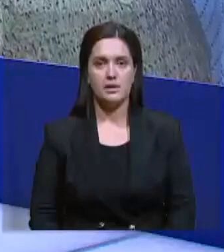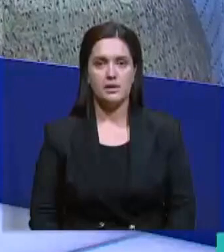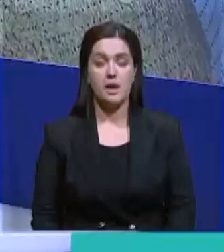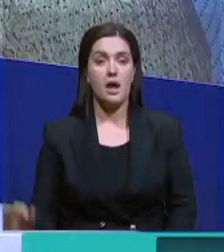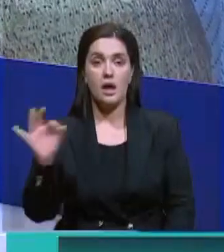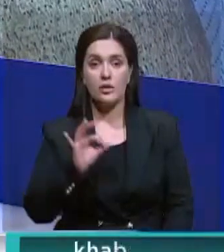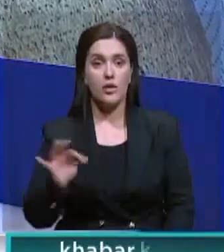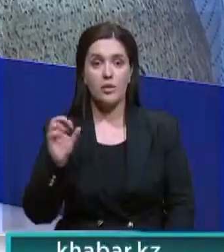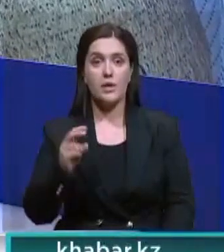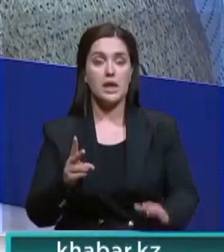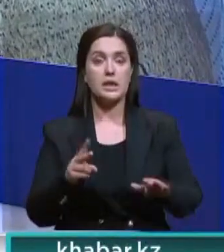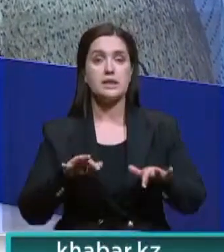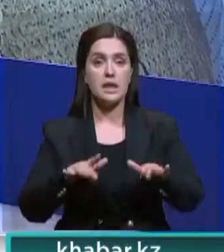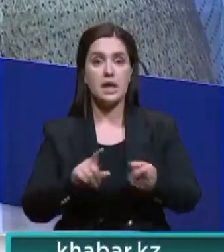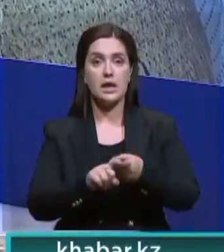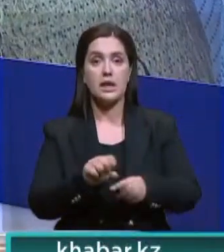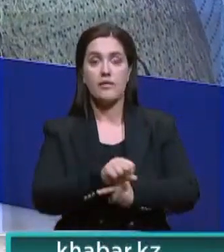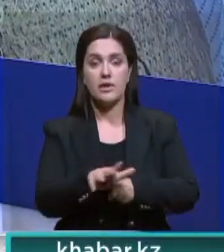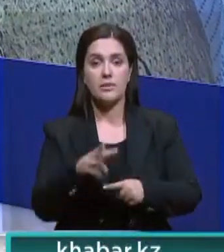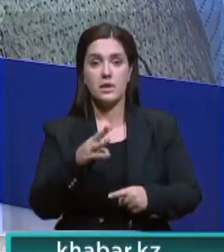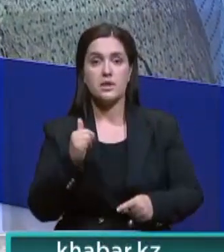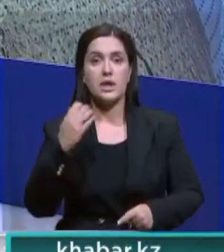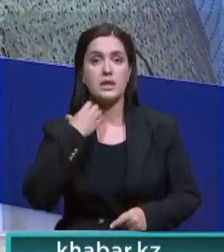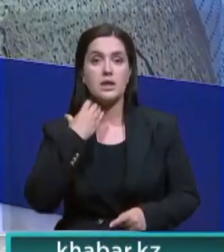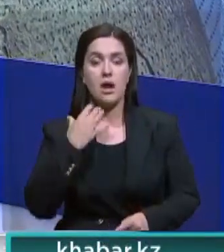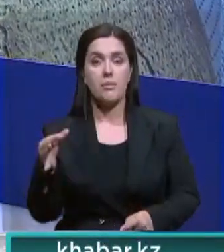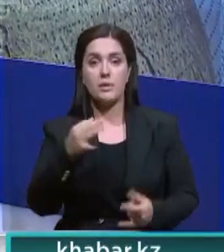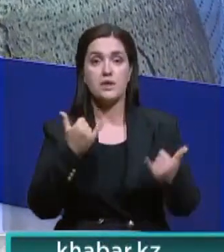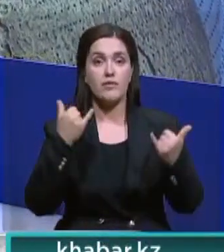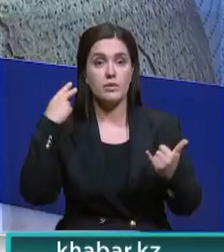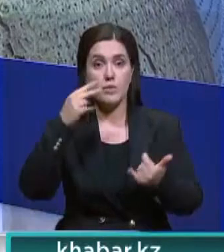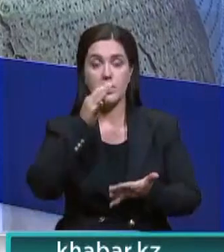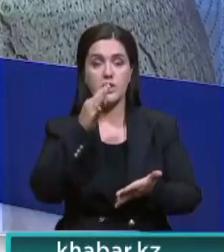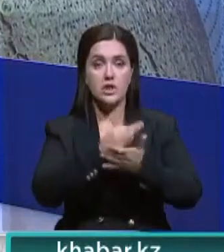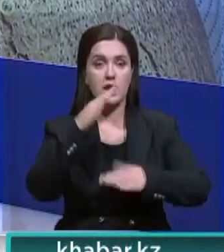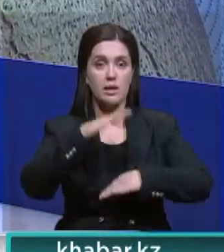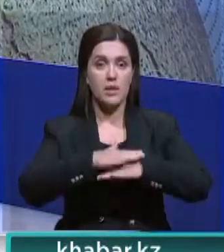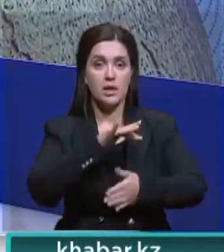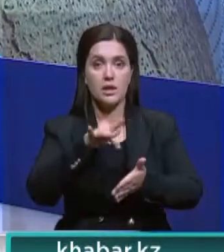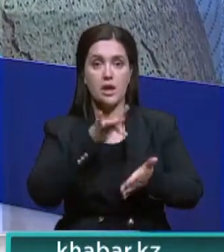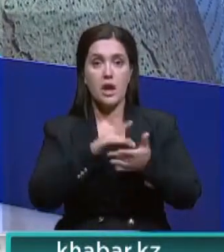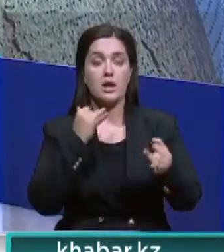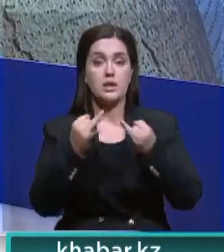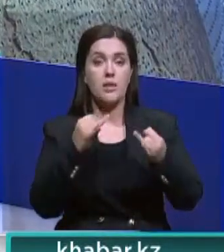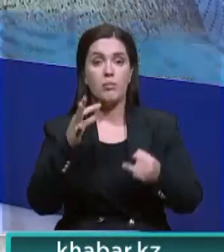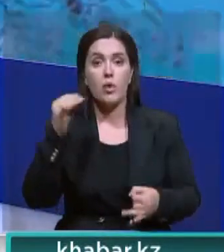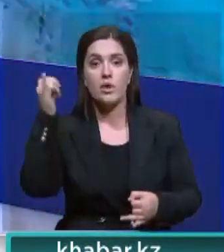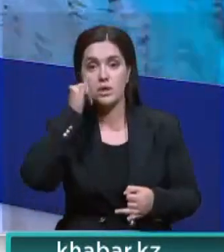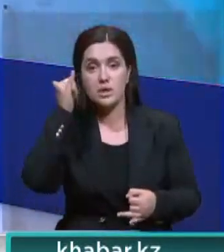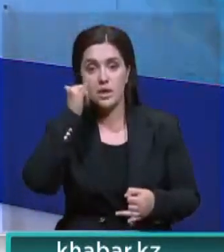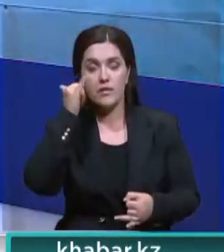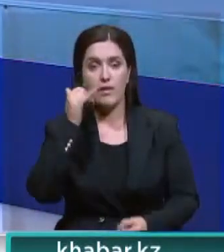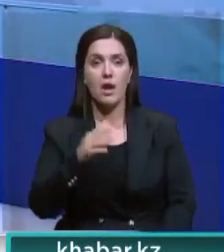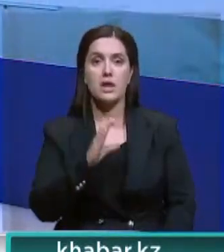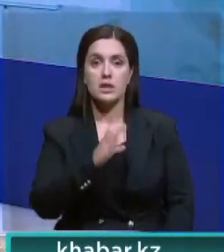О том, как обстоят дела с коронавирусом в Мангистауской и Кызылординской областях, сегодня президенту доложили акимы регионов. Разговор состоялся